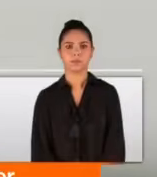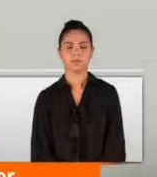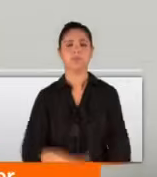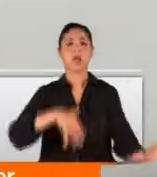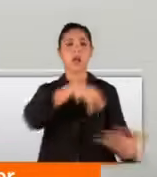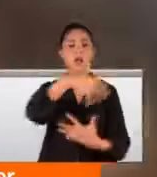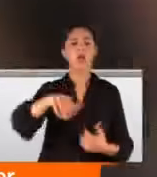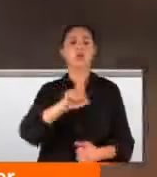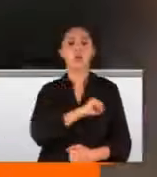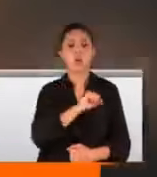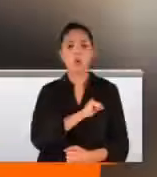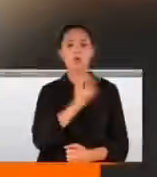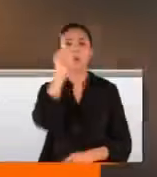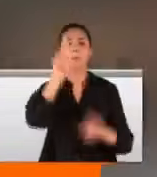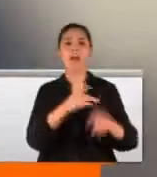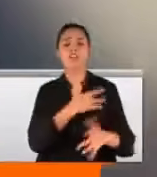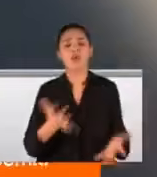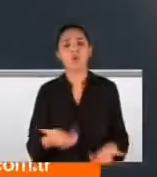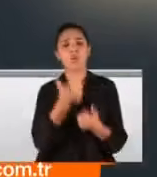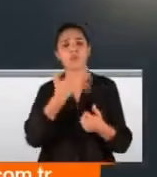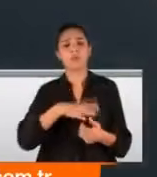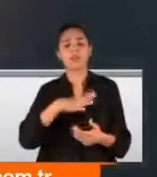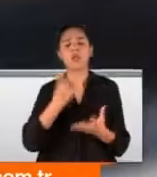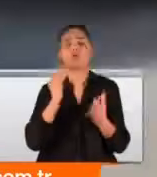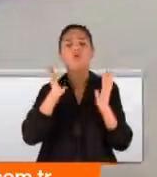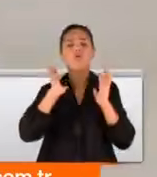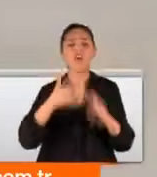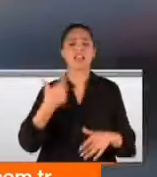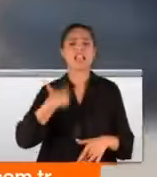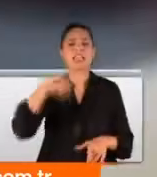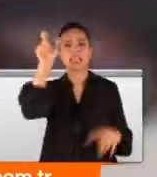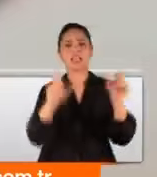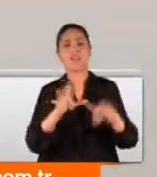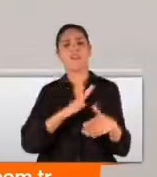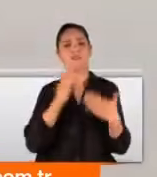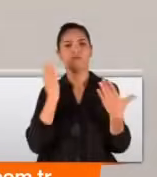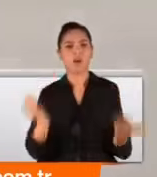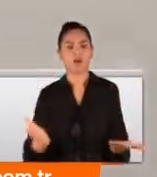Kaos, korku ve canını kurtarmaya çalışan binlerce sivil.